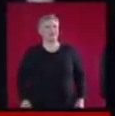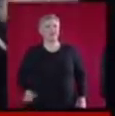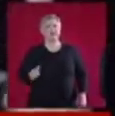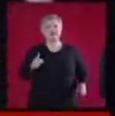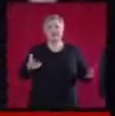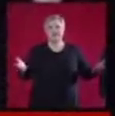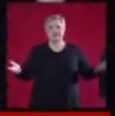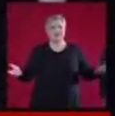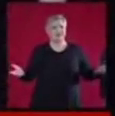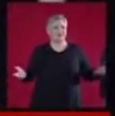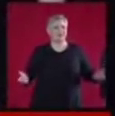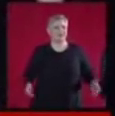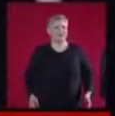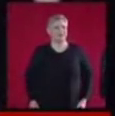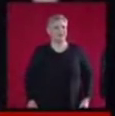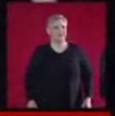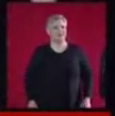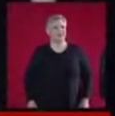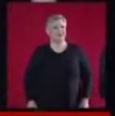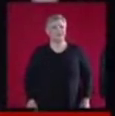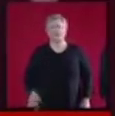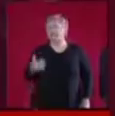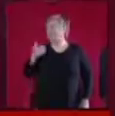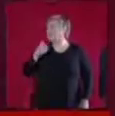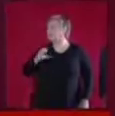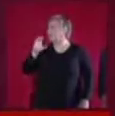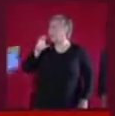τουρισμό ξεχάσαμε την έλληνα την κουντουρά